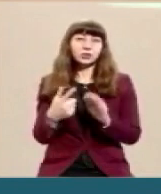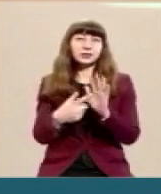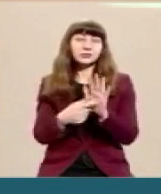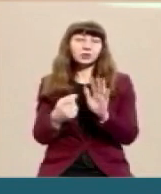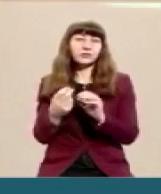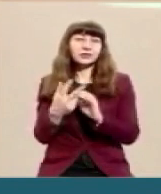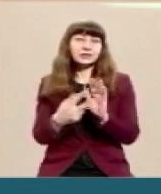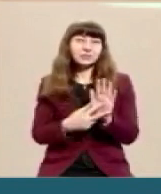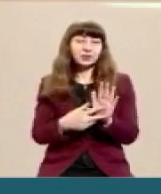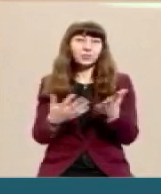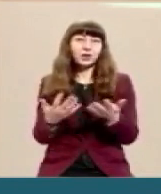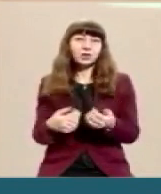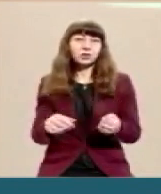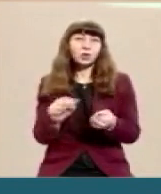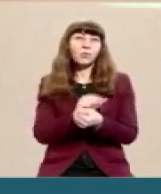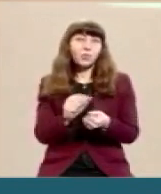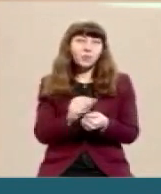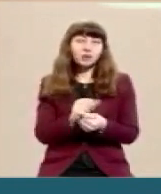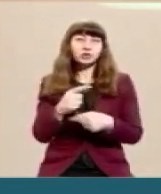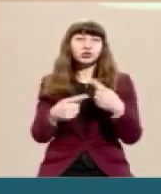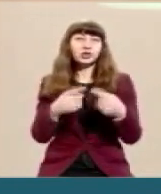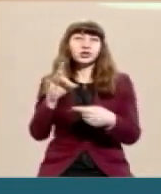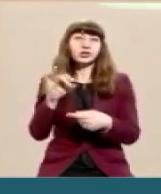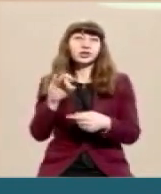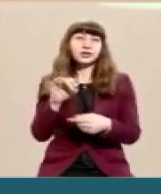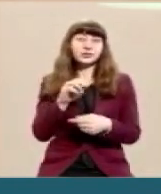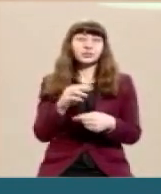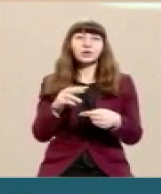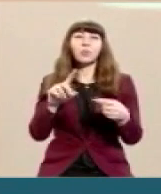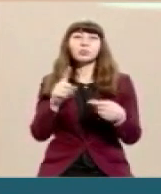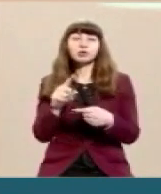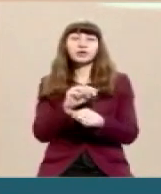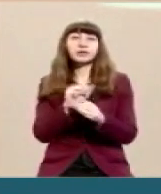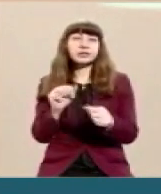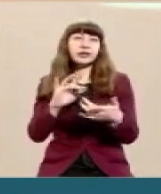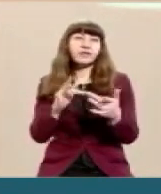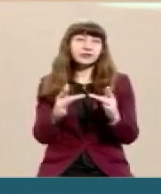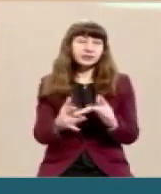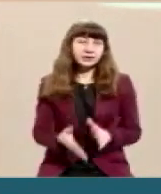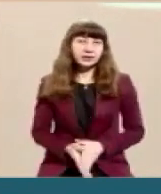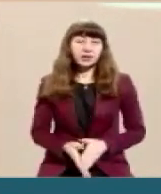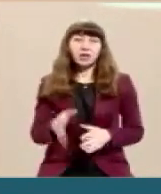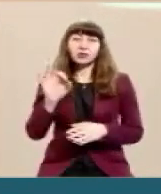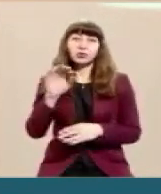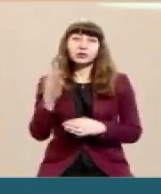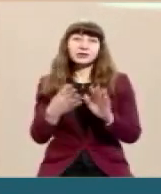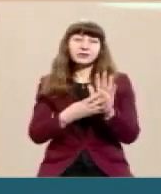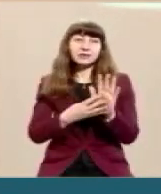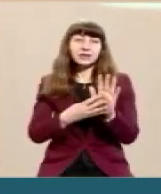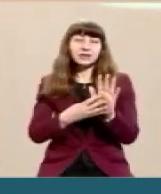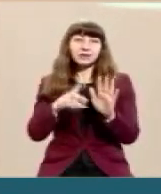1718 услуг получено в подобной форме ввиду требований реестра, который исключает иные способы. При этом 0,9% или